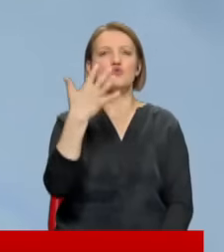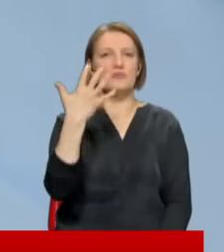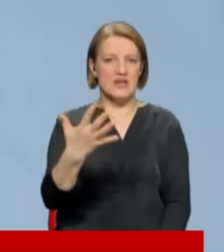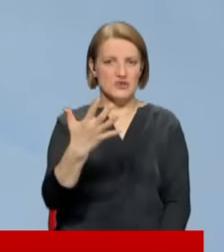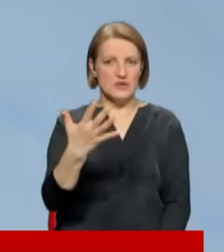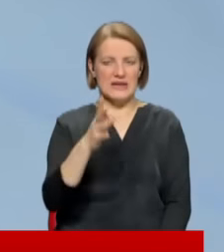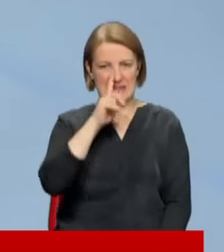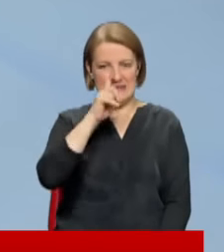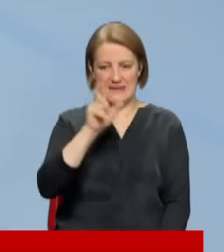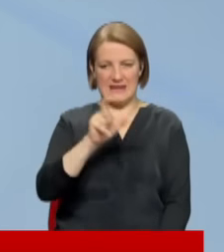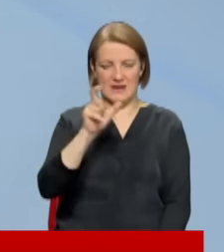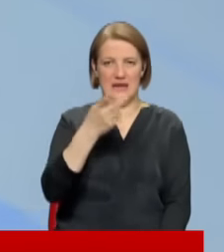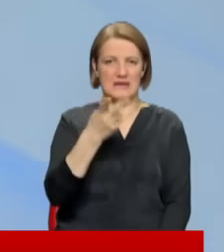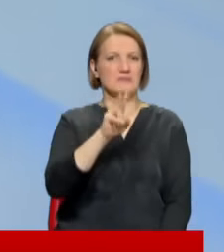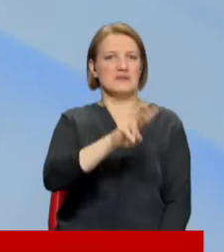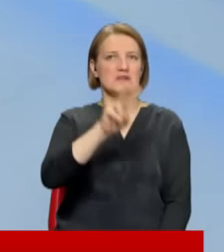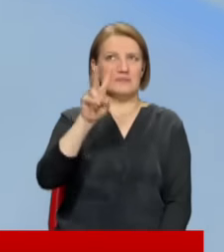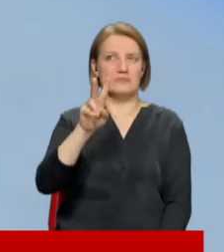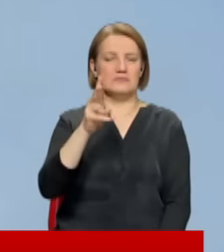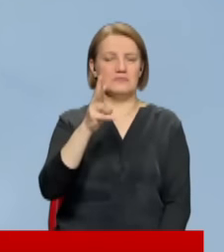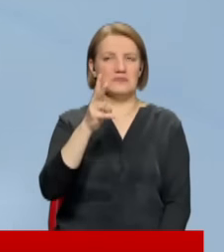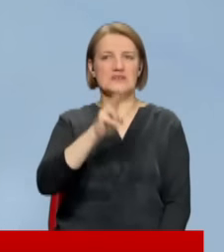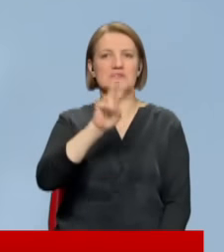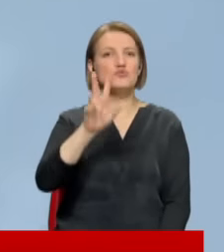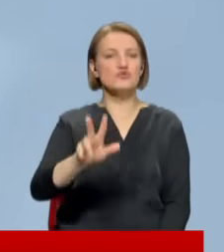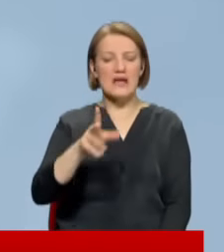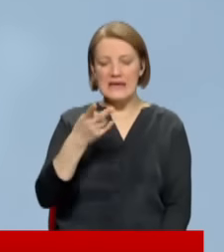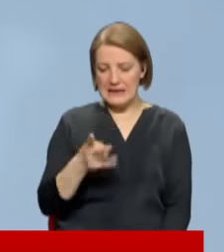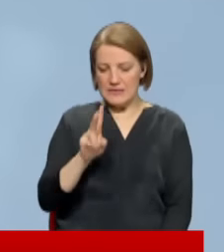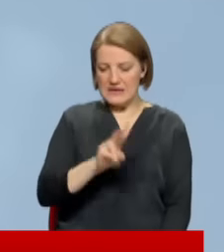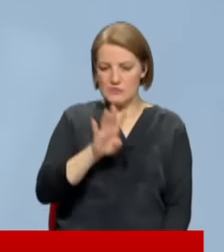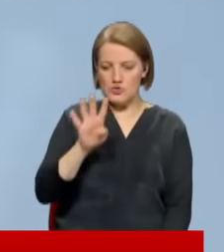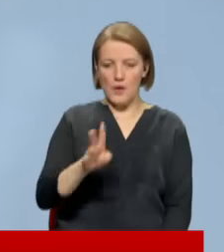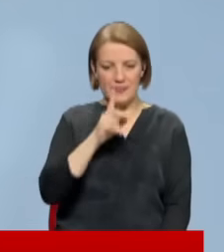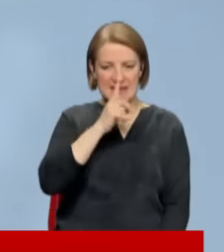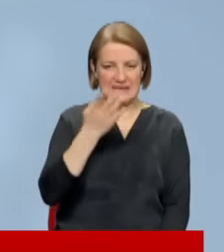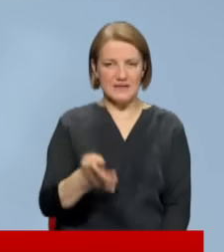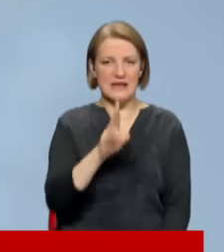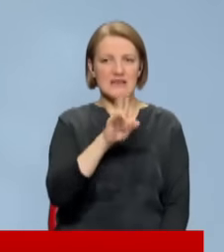20.905'ti Nisan 2023'te. Nisan 2024'te bu sayı